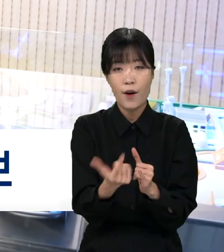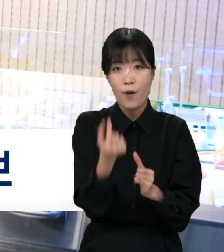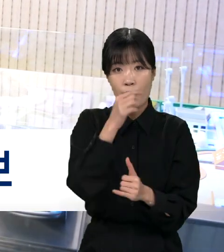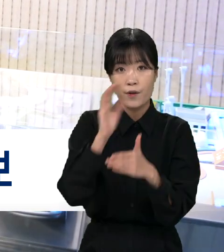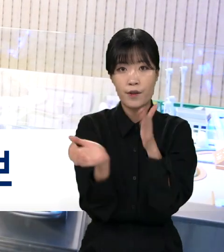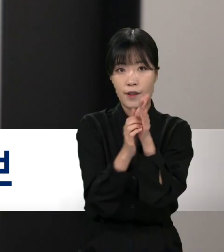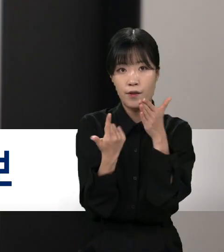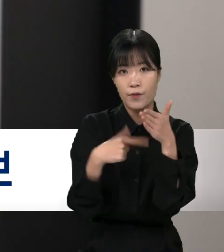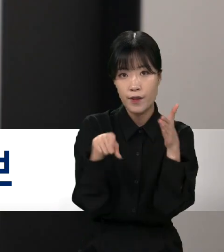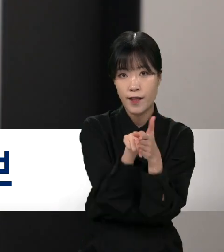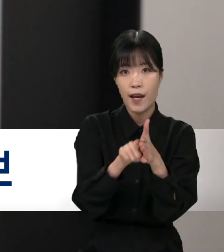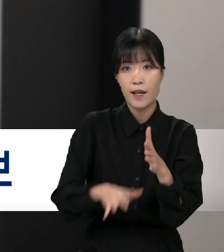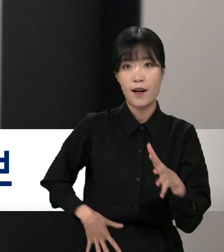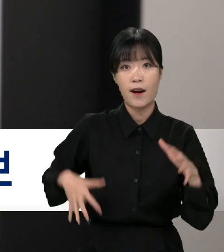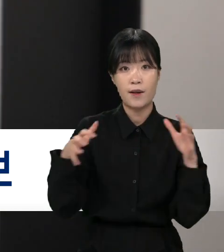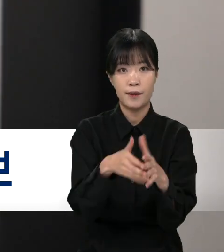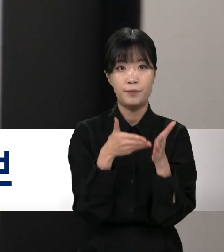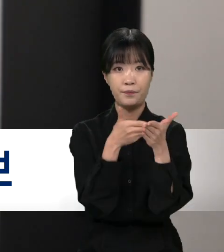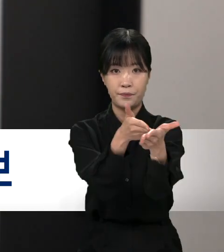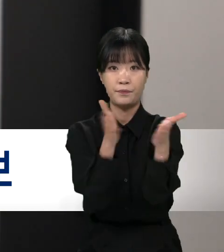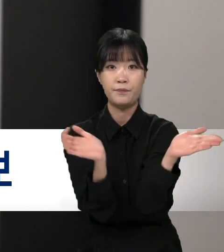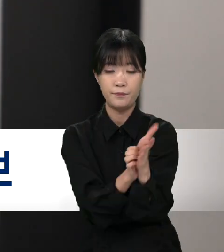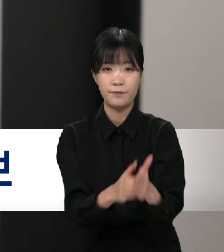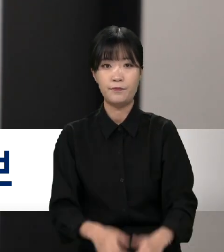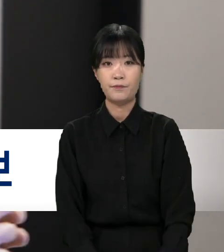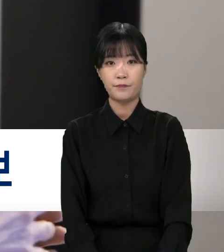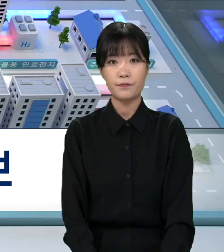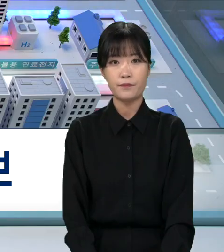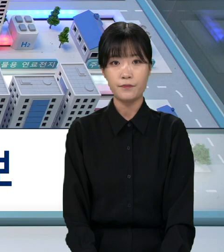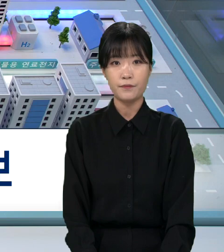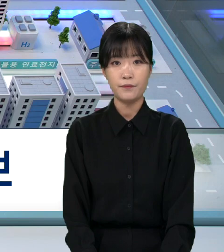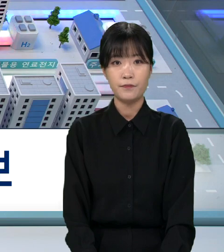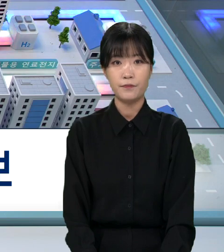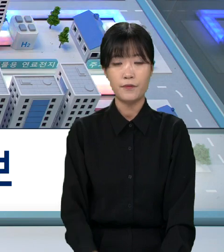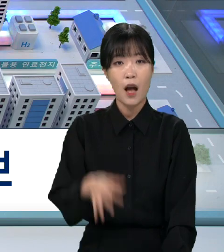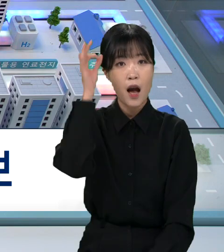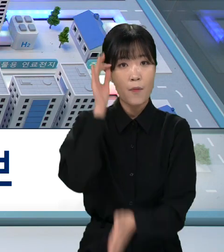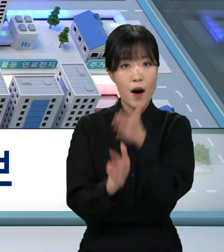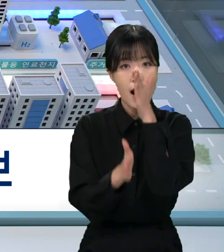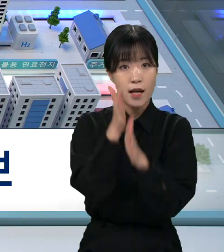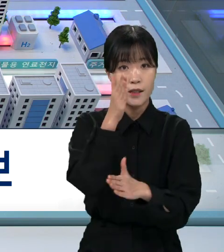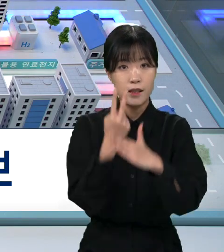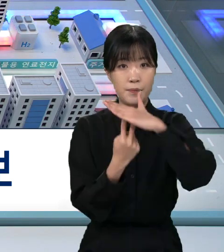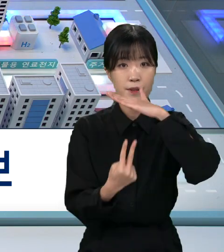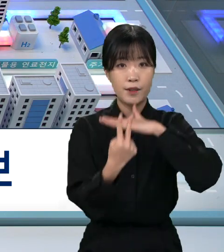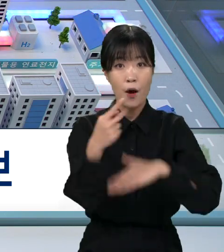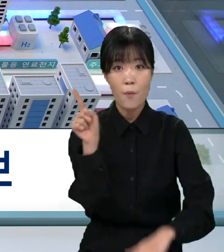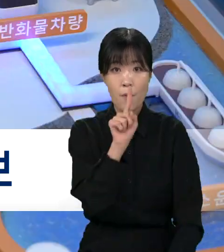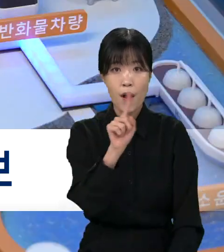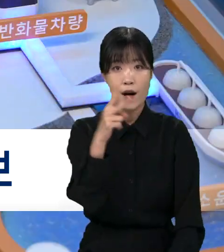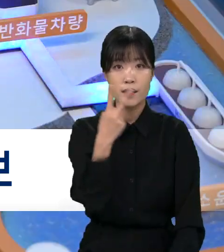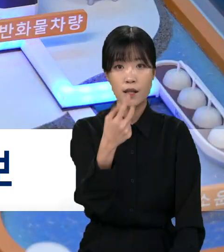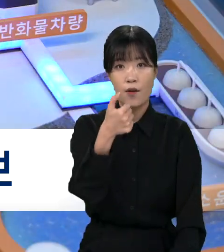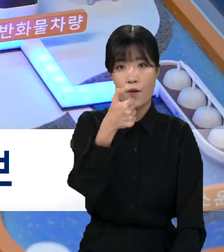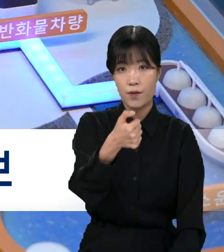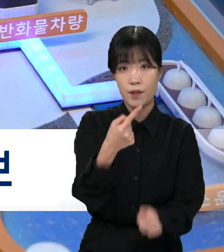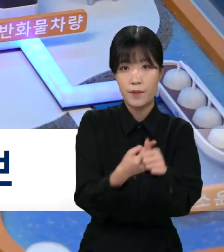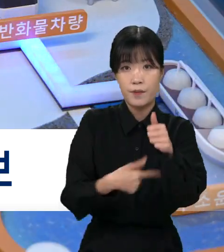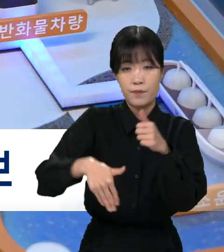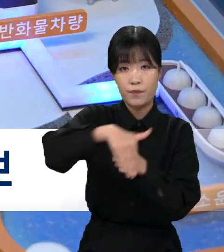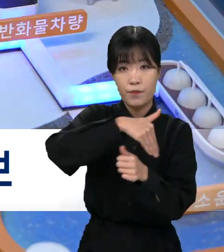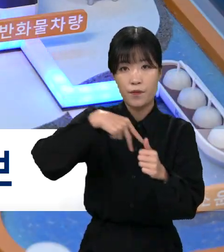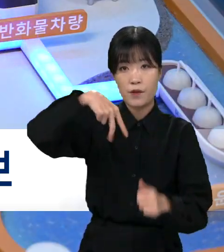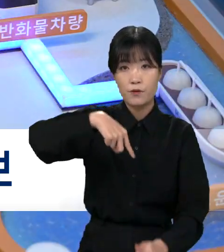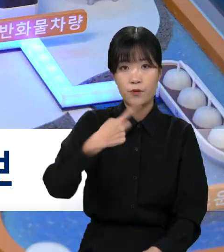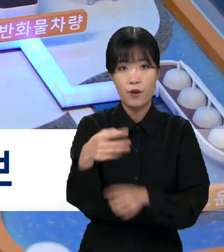사회 조기 실현을 위해 포항시와 H2 코리아가 협력해 나갈 것을 제안했습니다 한편 포항시는